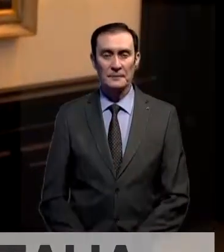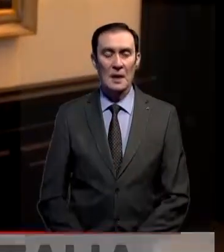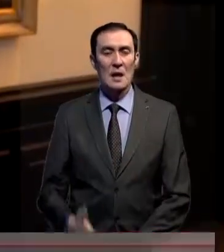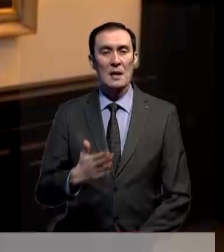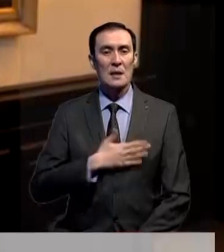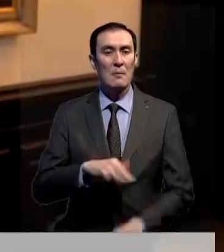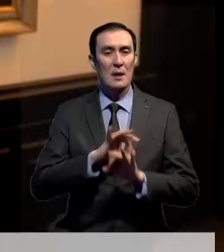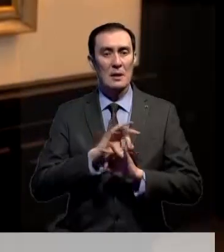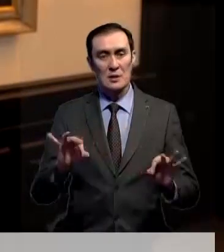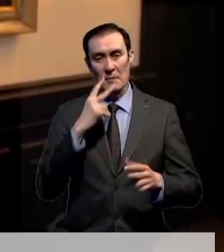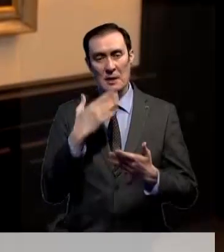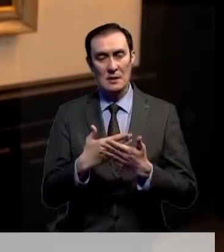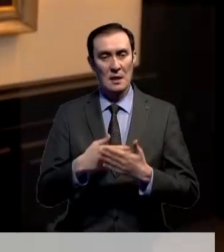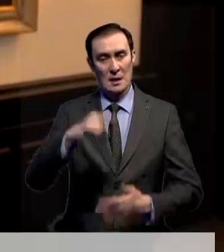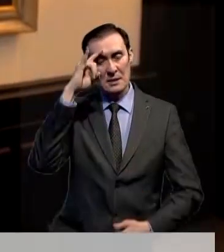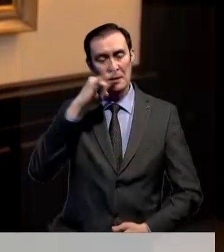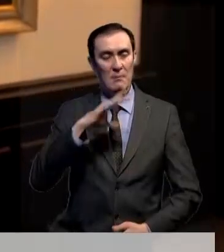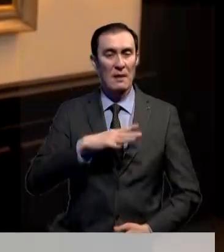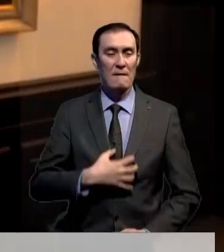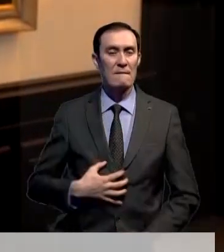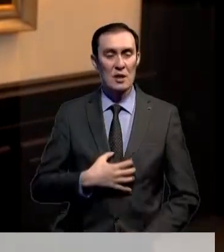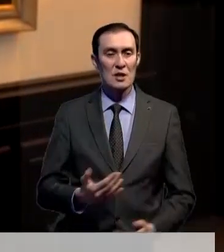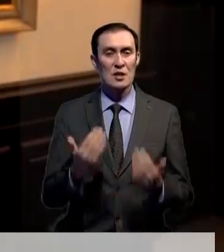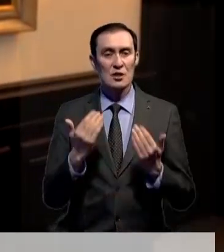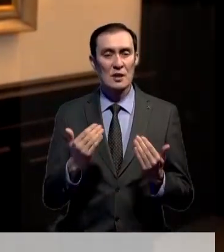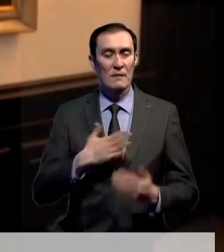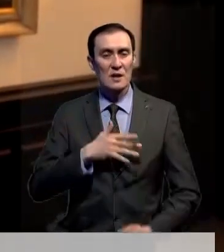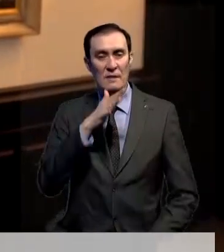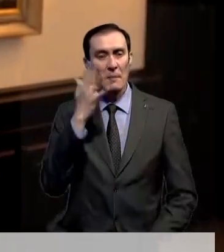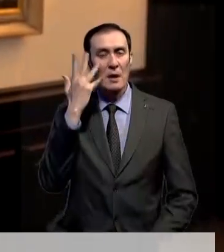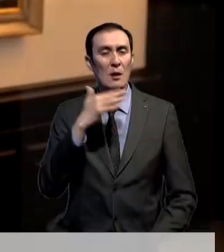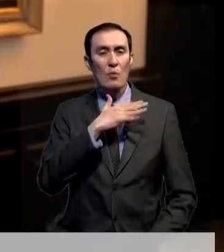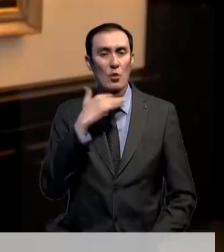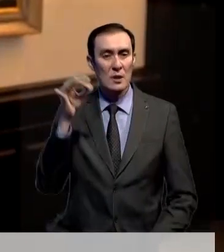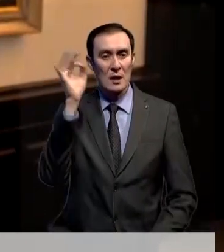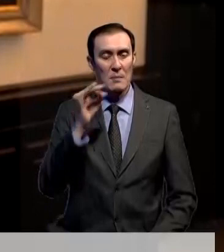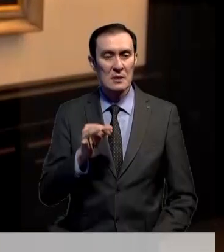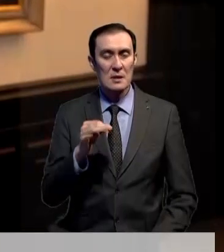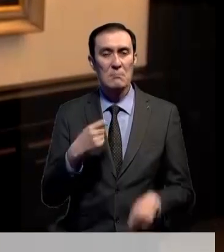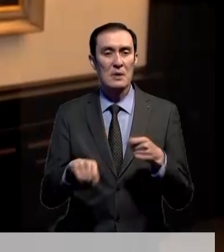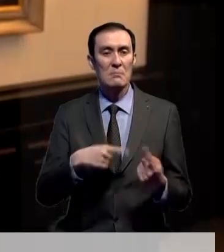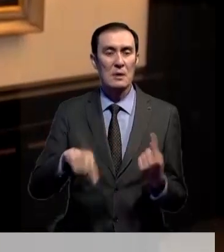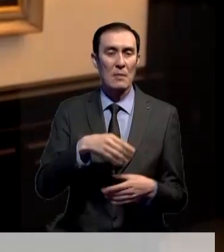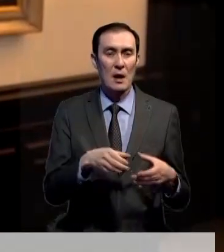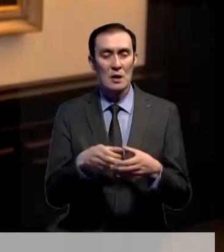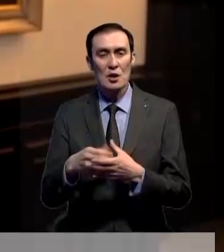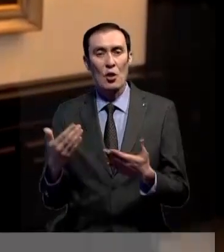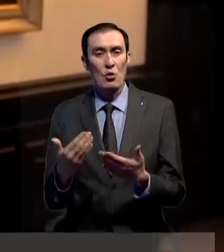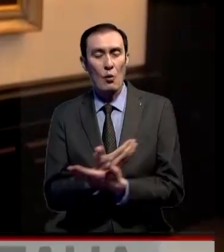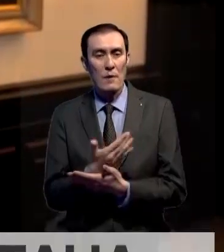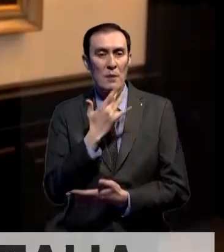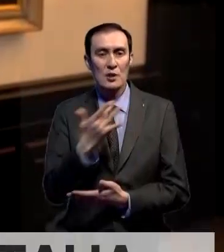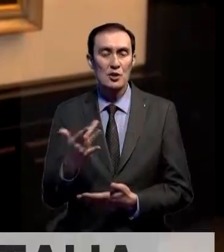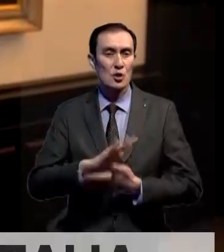Нам отлично презентовали Казахстан. Это было важно, особенно сейчас, в наше время, когда многие немецкие предприниматели из-за новой